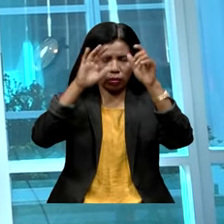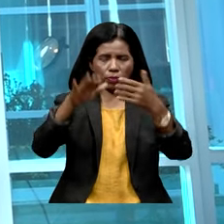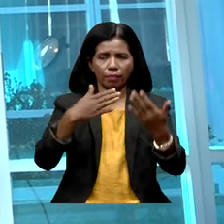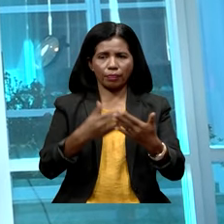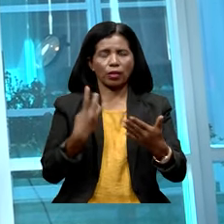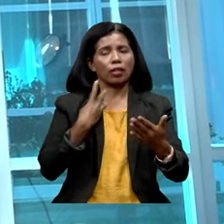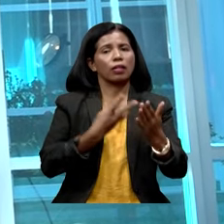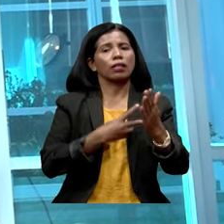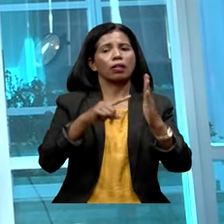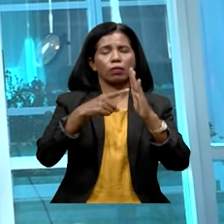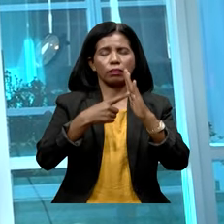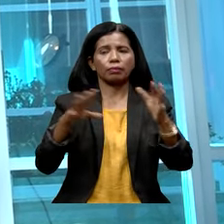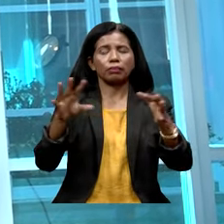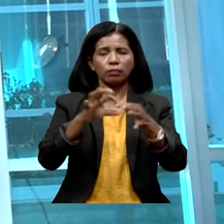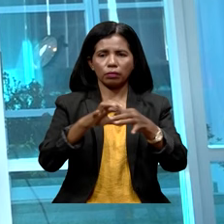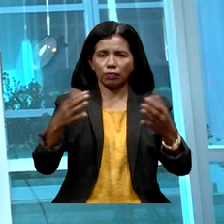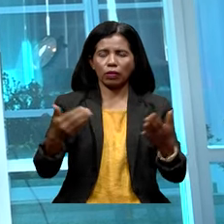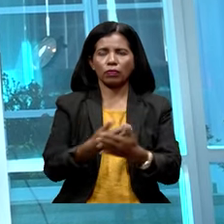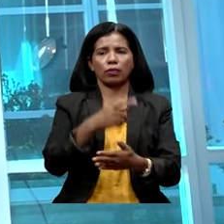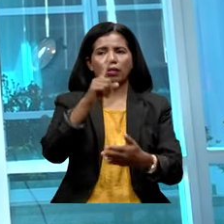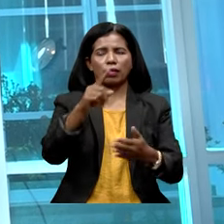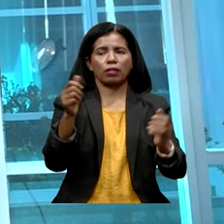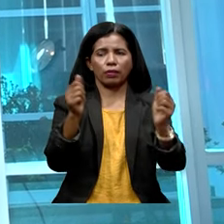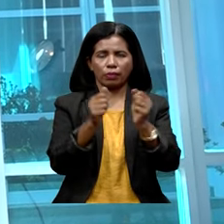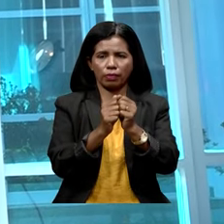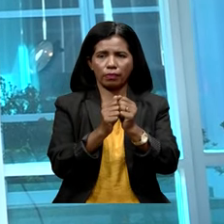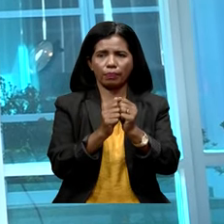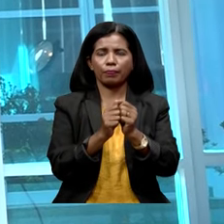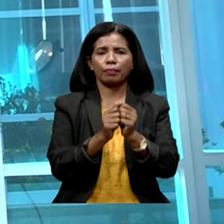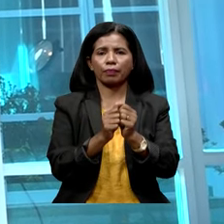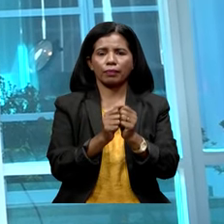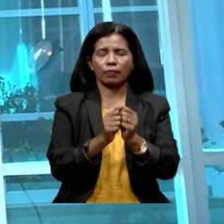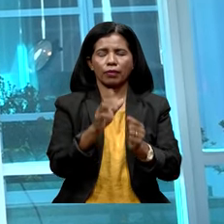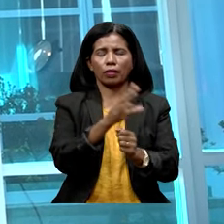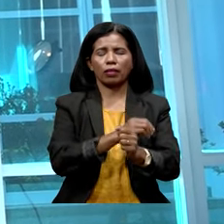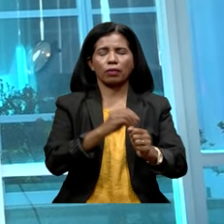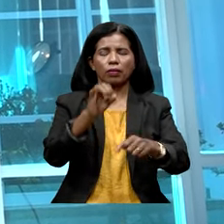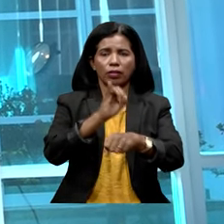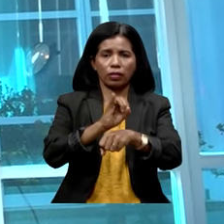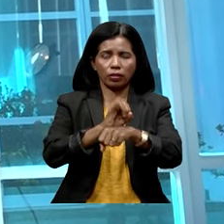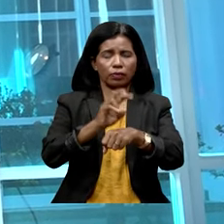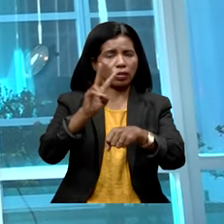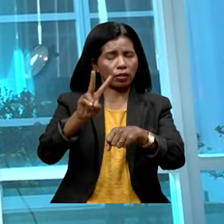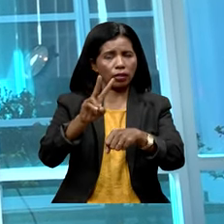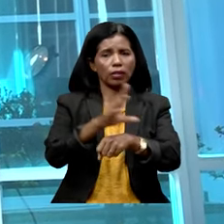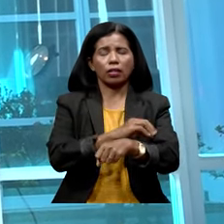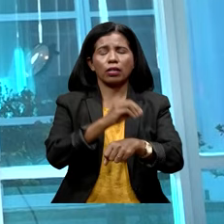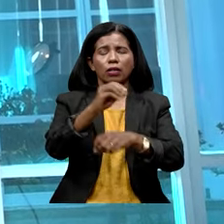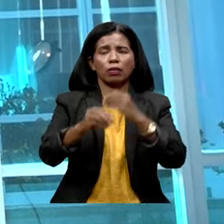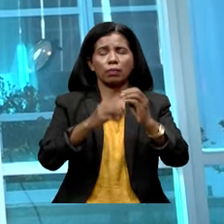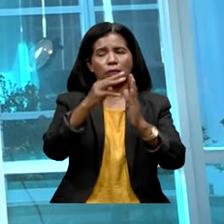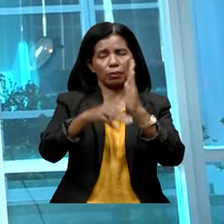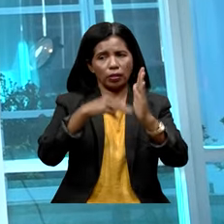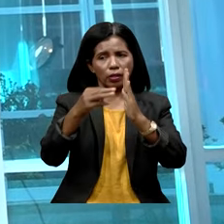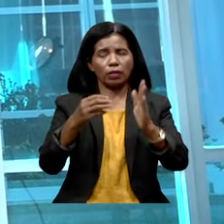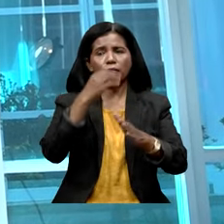aku liga samfoni dah, o Vaticano iya iya liga sam kono ba media ni, pada pos